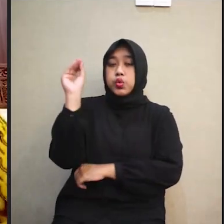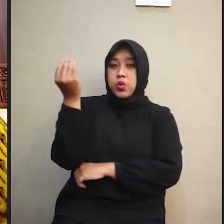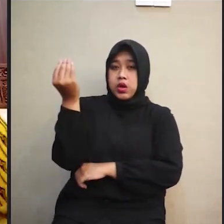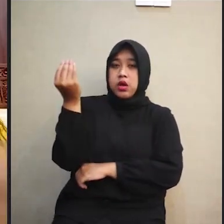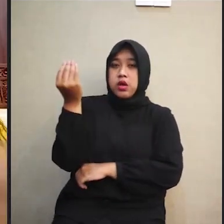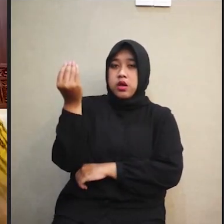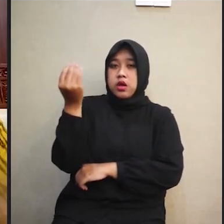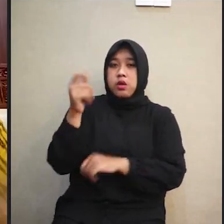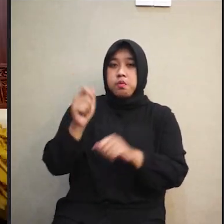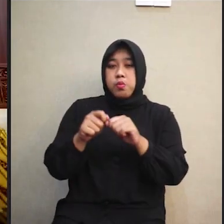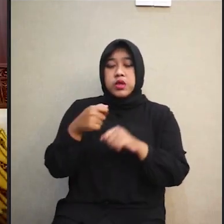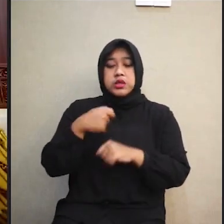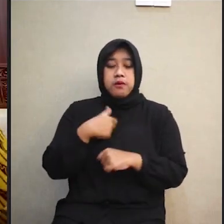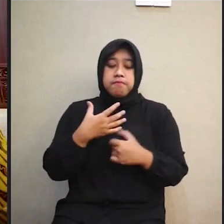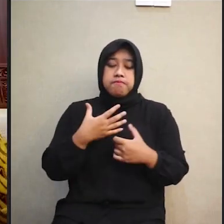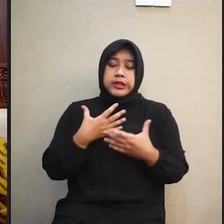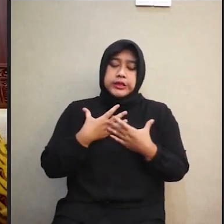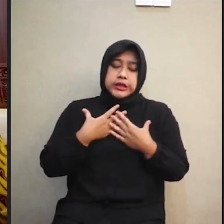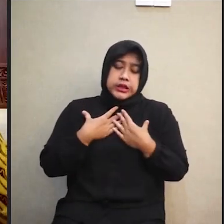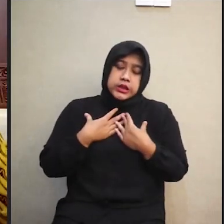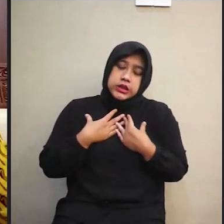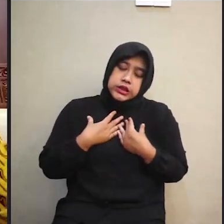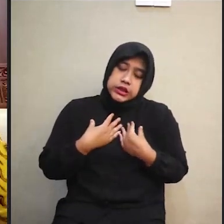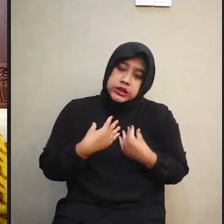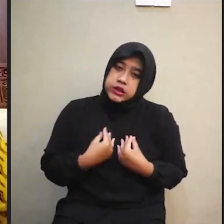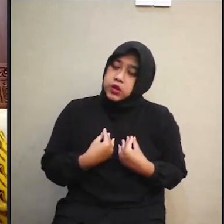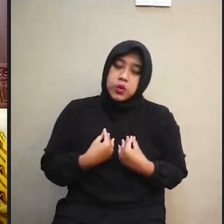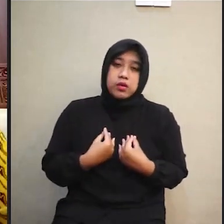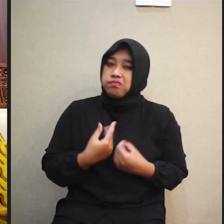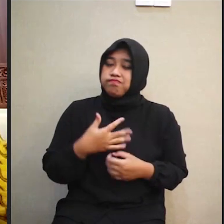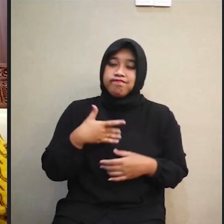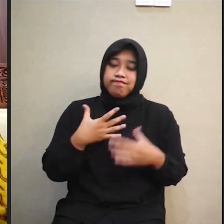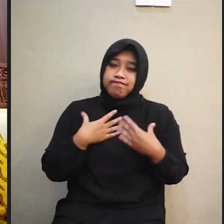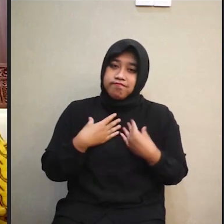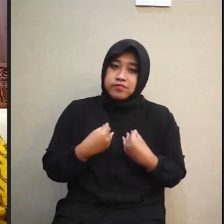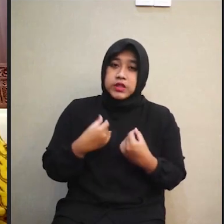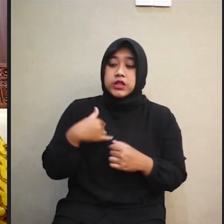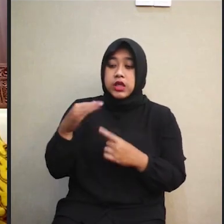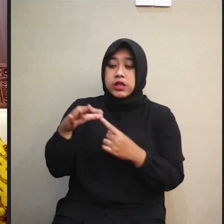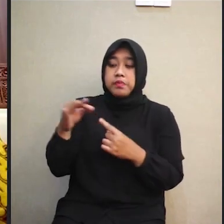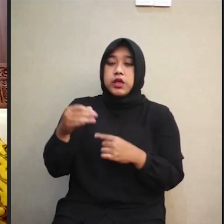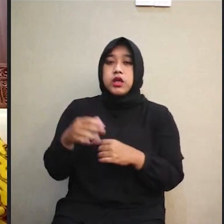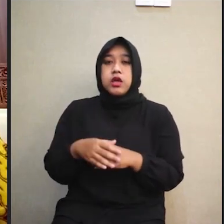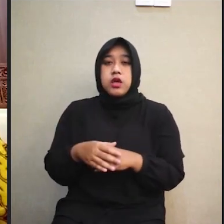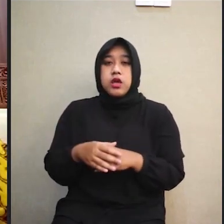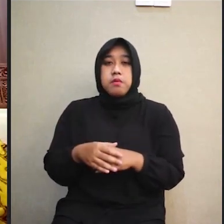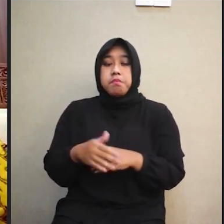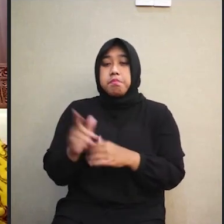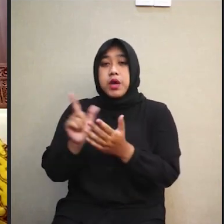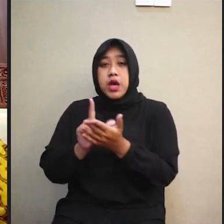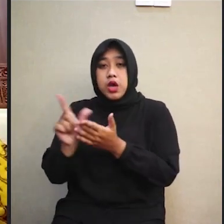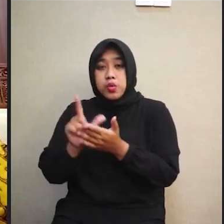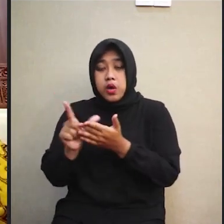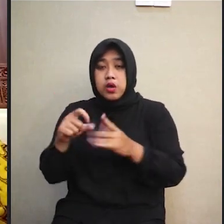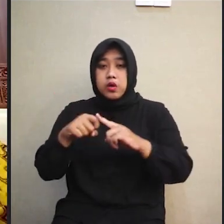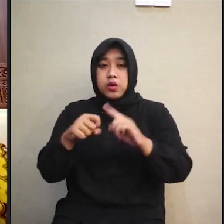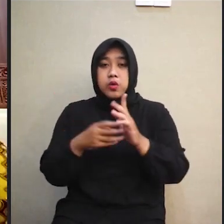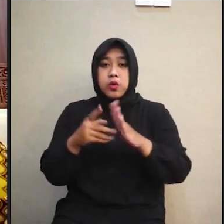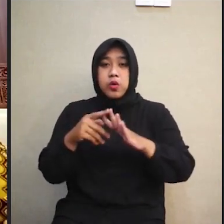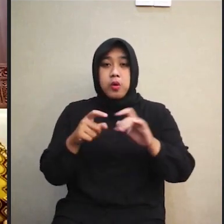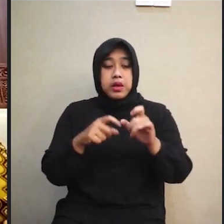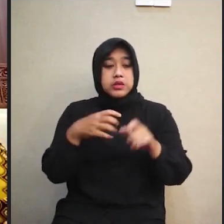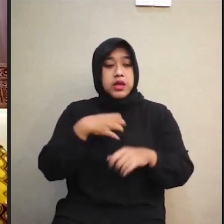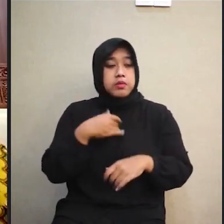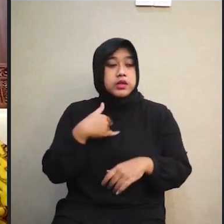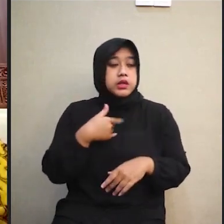Membaca kecewa sehingga Kemarin waktu saya ditunjuk sebagai profesional saya sudah mulai menata itu saya bilang